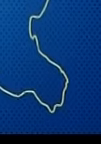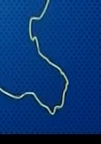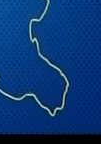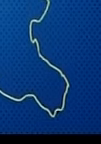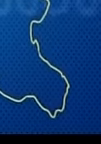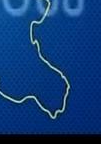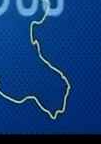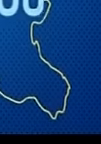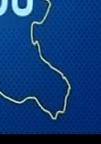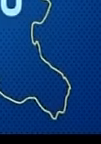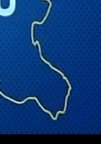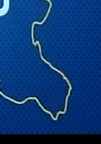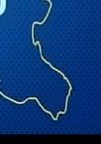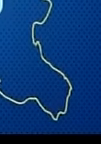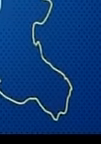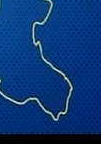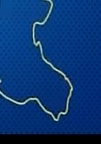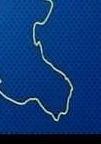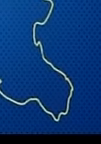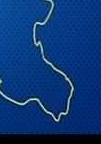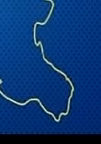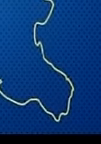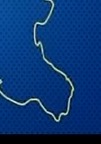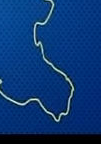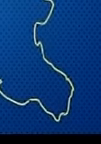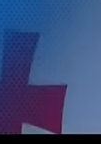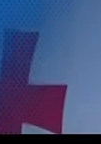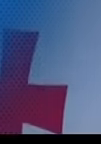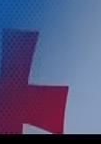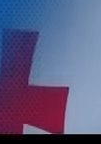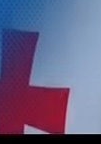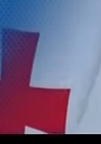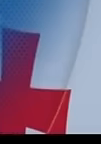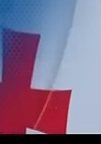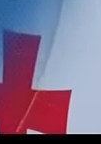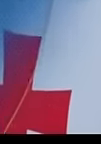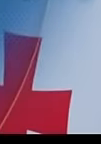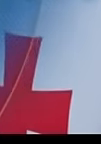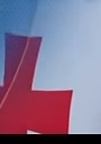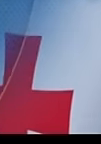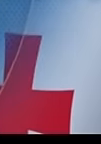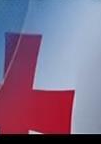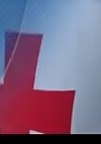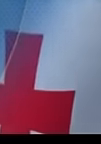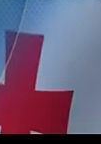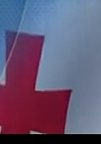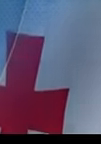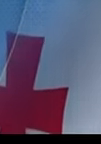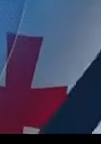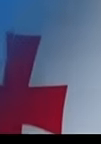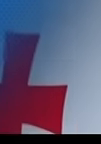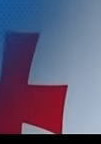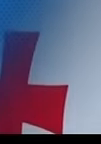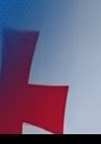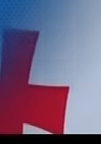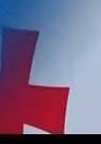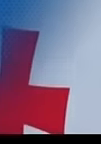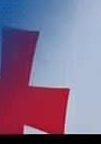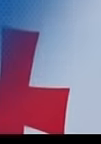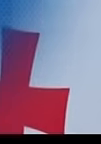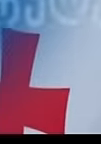პირველადი მოხმარების 300 დასახელების მედიკამენტზე დაწესდება ზღურული ფასები. ქრონიკული დაავადებების მქონე უმწეო პენსიონერებს პირველადი